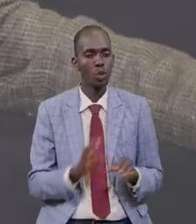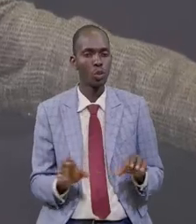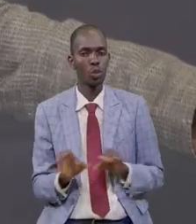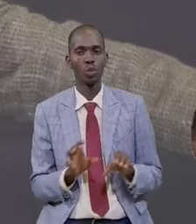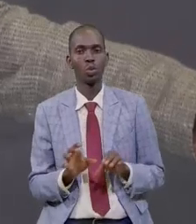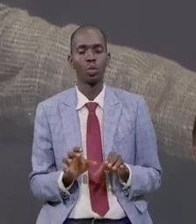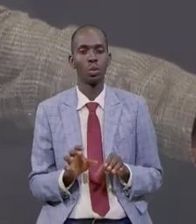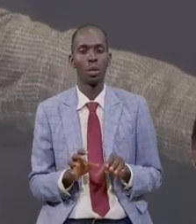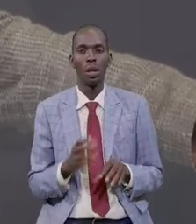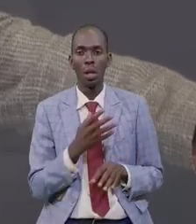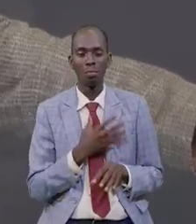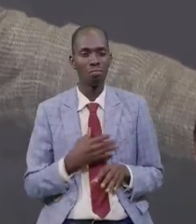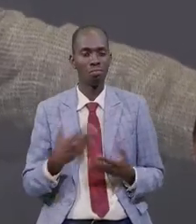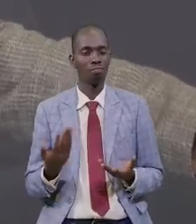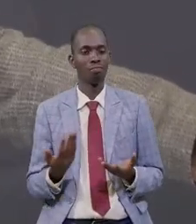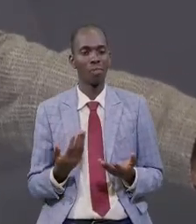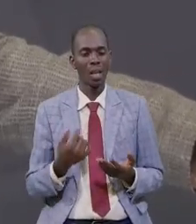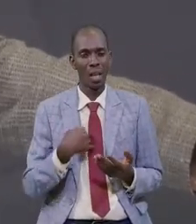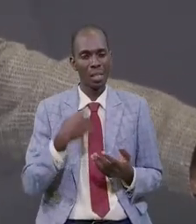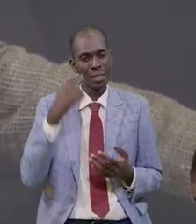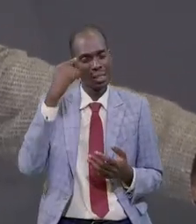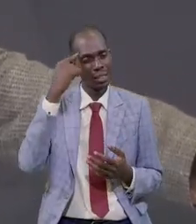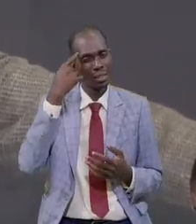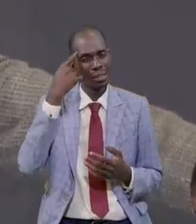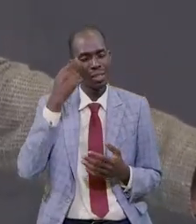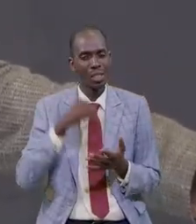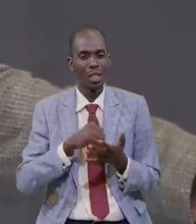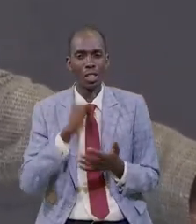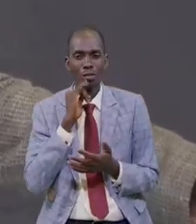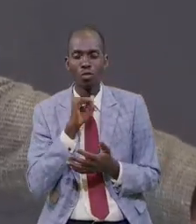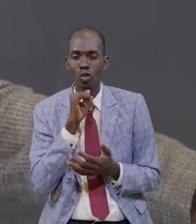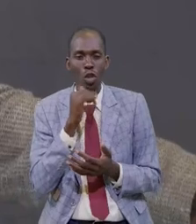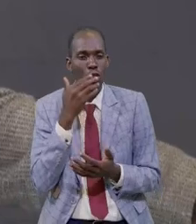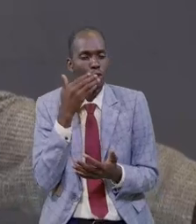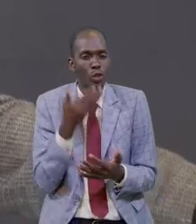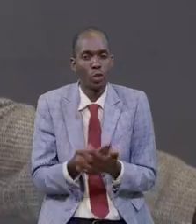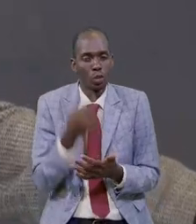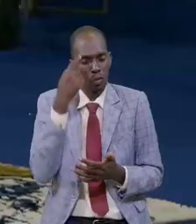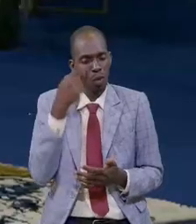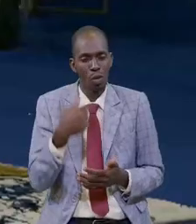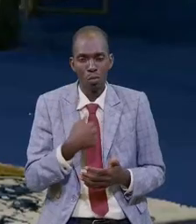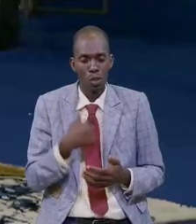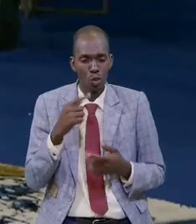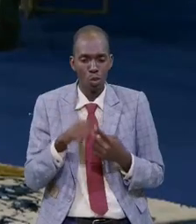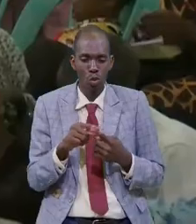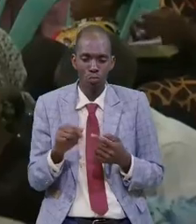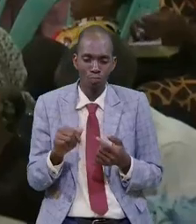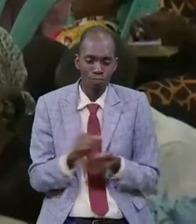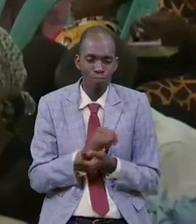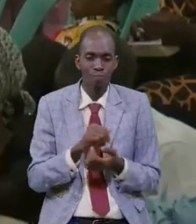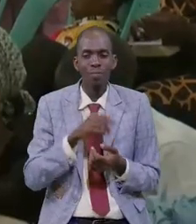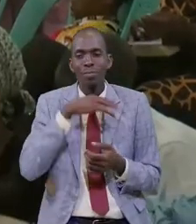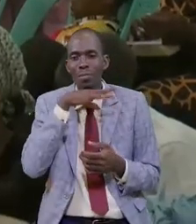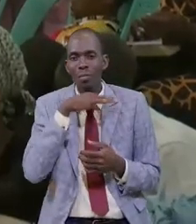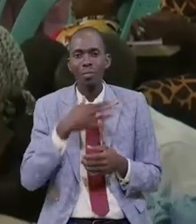je pense que ce n'est pas bon pour moi hein je ne pense que ce n'est pas bon que je dois tâer ma vie mon cœur mon